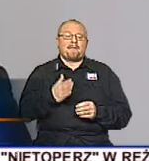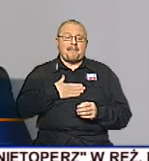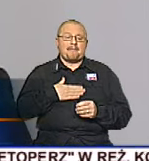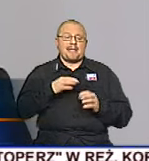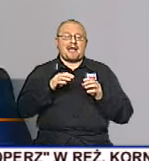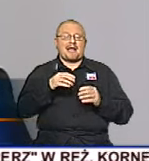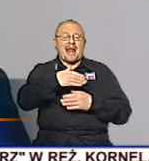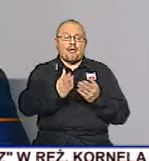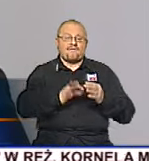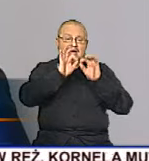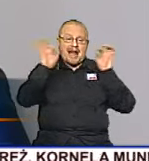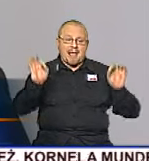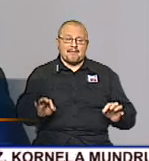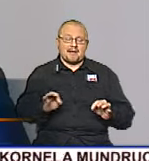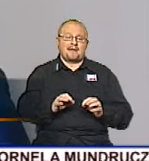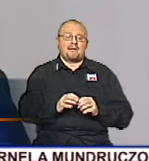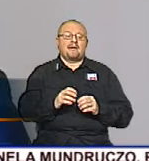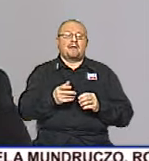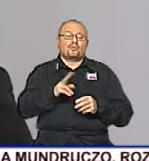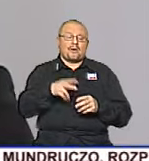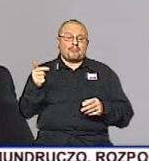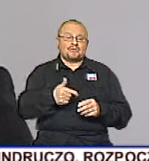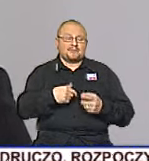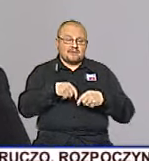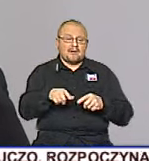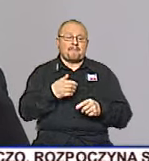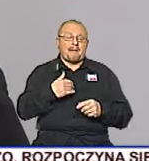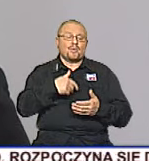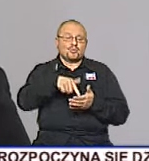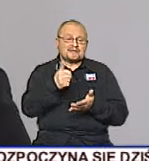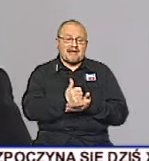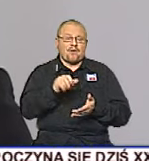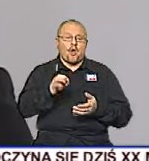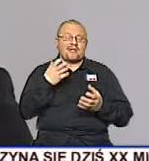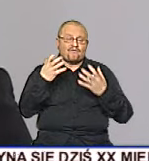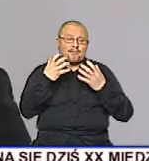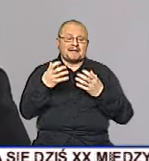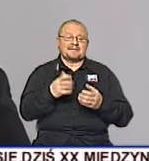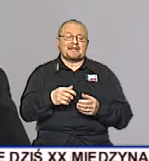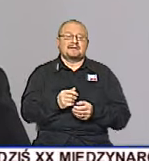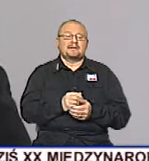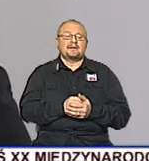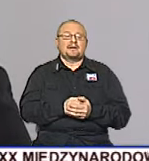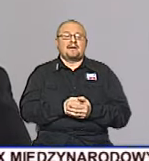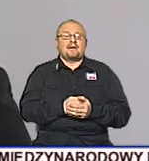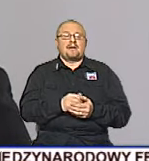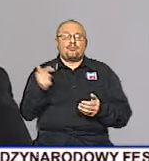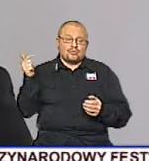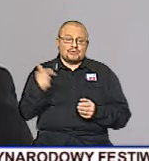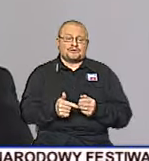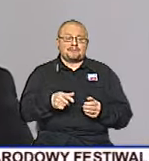krajowe ramy interoperacyjności, mamy rozporządzenie, mamy ustawę o informatyzacji podmiotów publicznych.